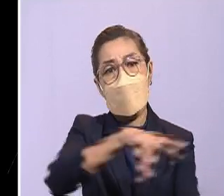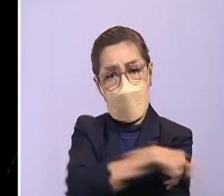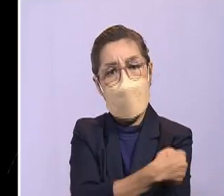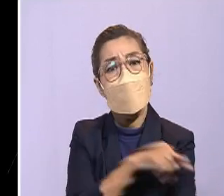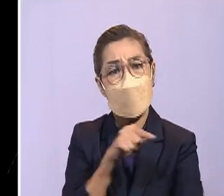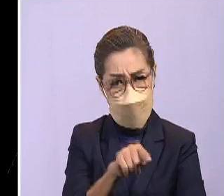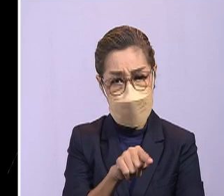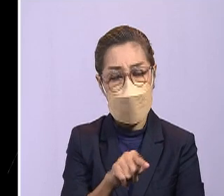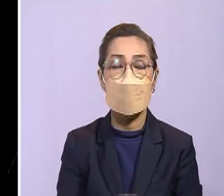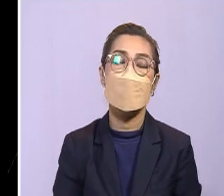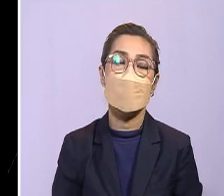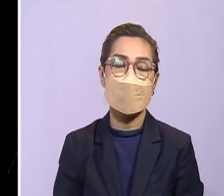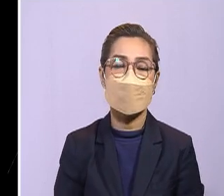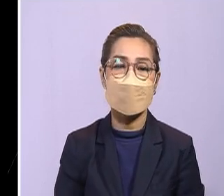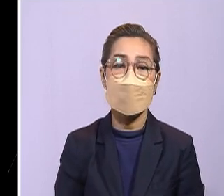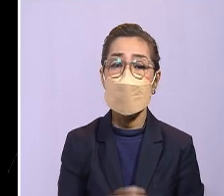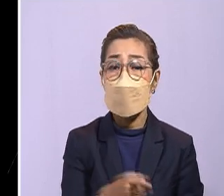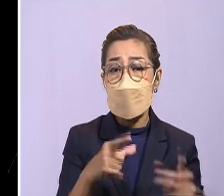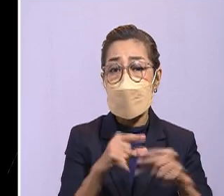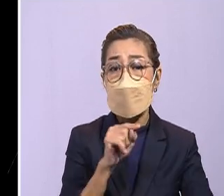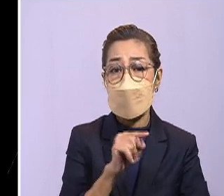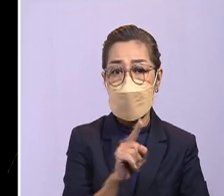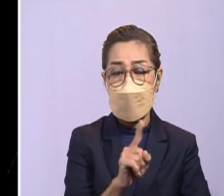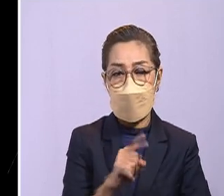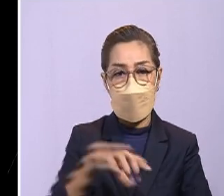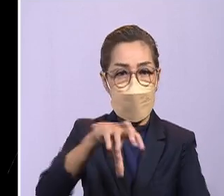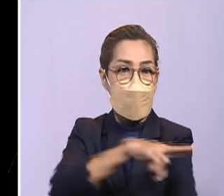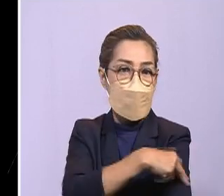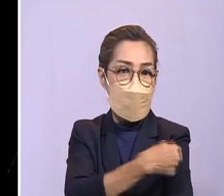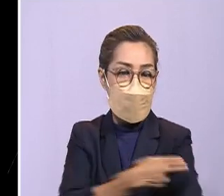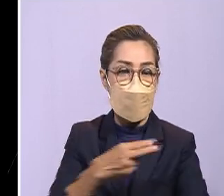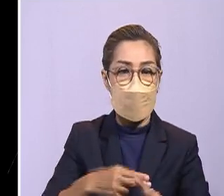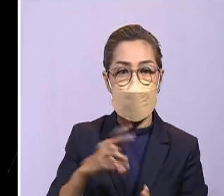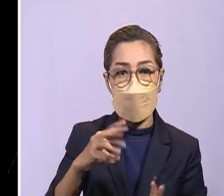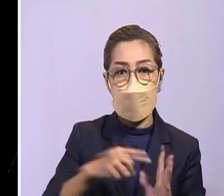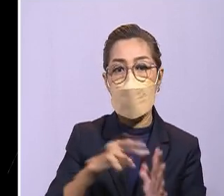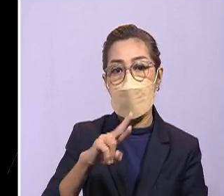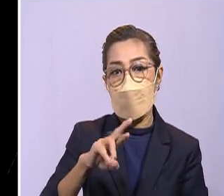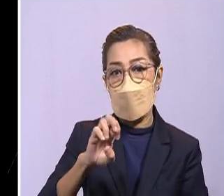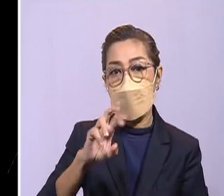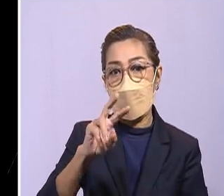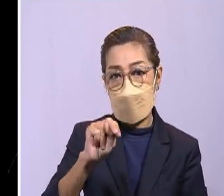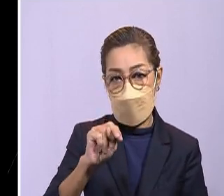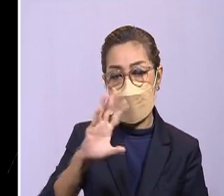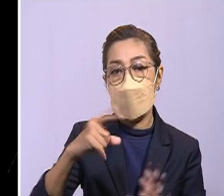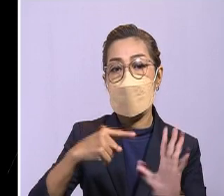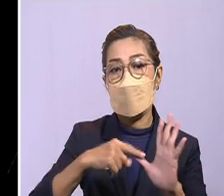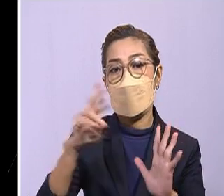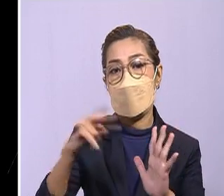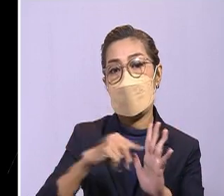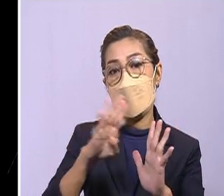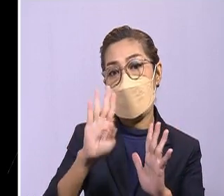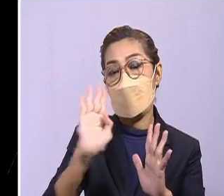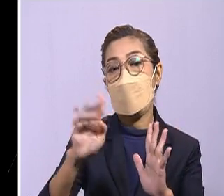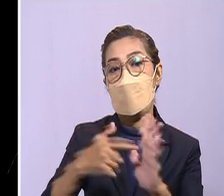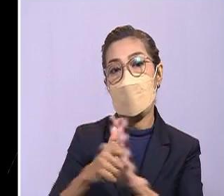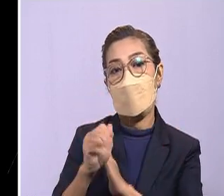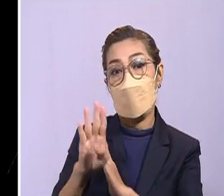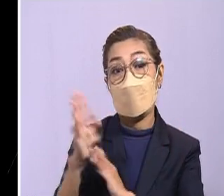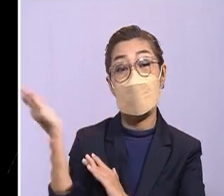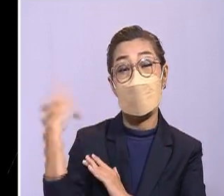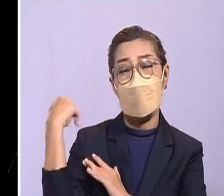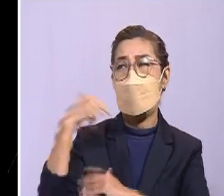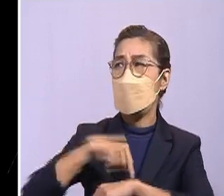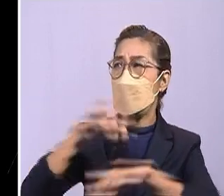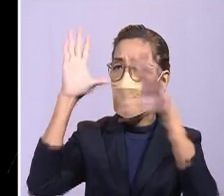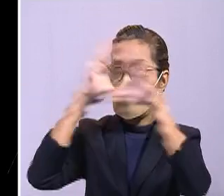ลอันนี้เป็นเหตุการณ์ที่เกิดขึ้นที่โรงพยาบาลวารินชำราบอุบลราชธานีช่วงค่ำของ15พฤษภาคมที่ผ่านมาเนี่ยแหละฮ